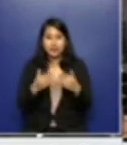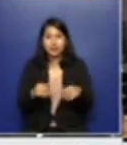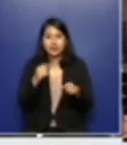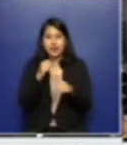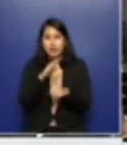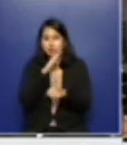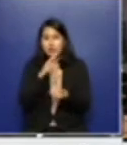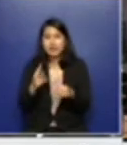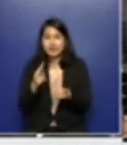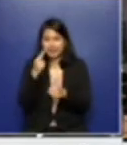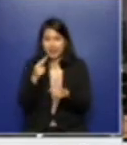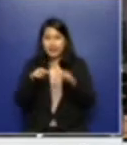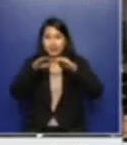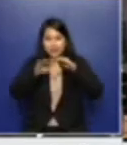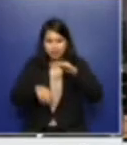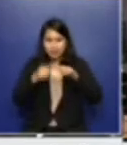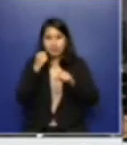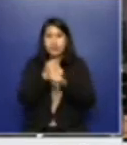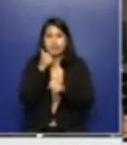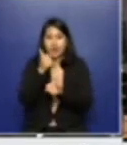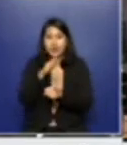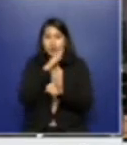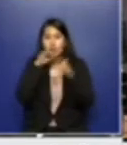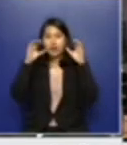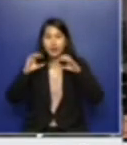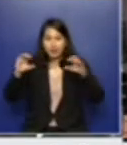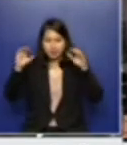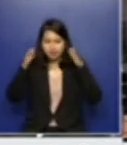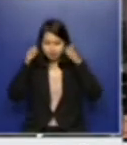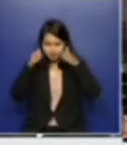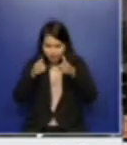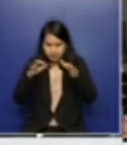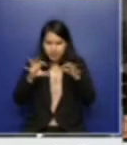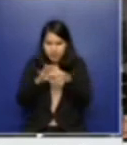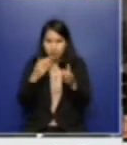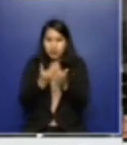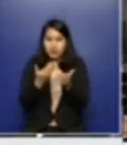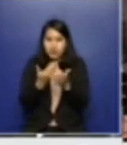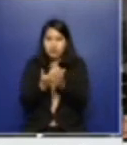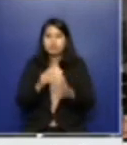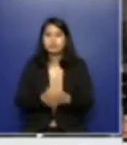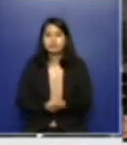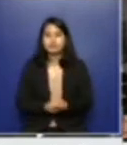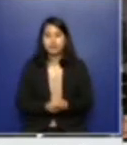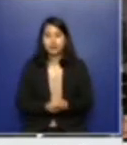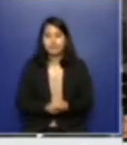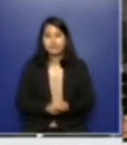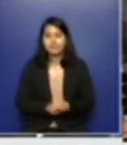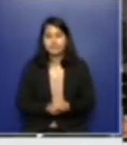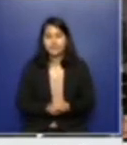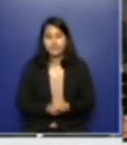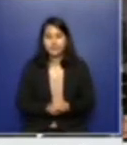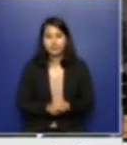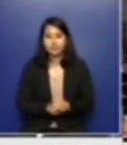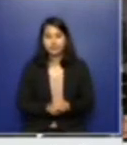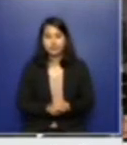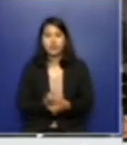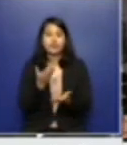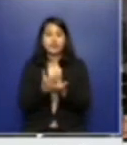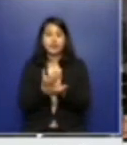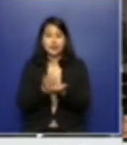ารัฐบาลมีความใส่ใจในเรื่องของวินัยการคลังซึ่งเงินก้อน